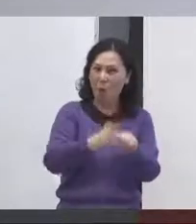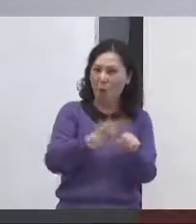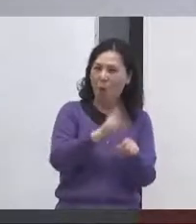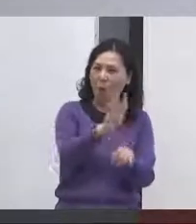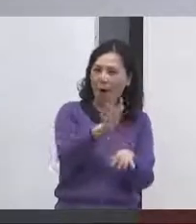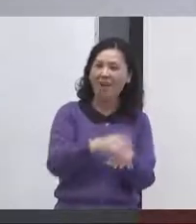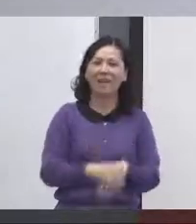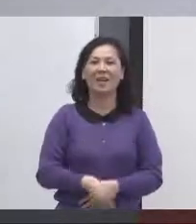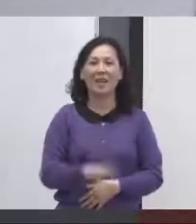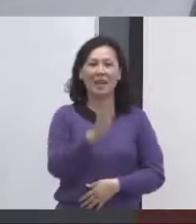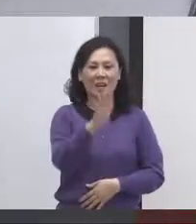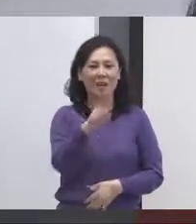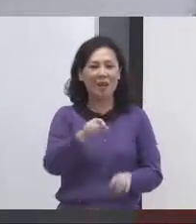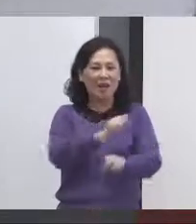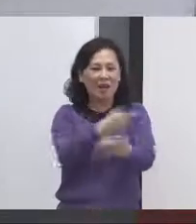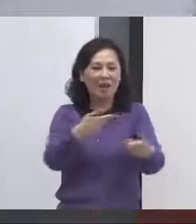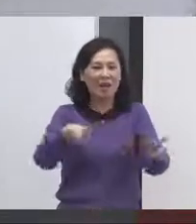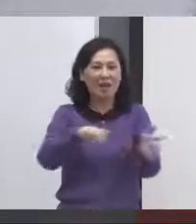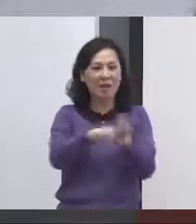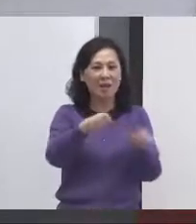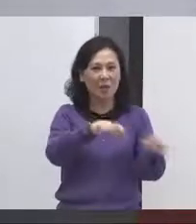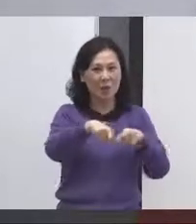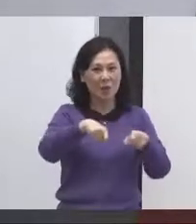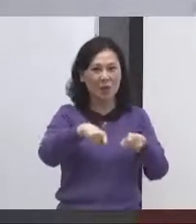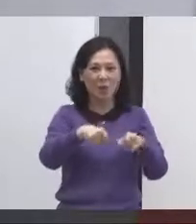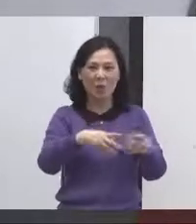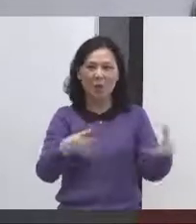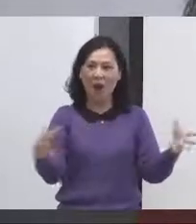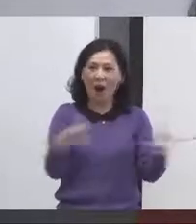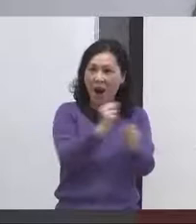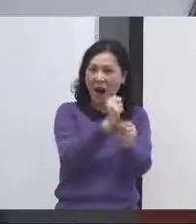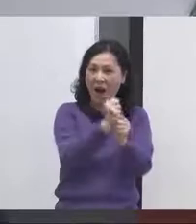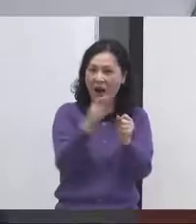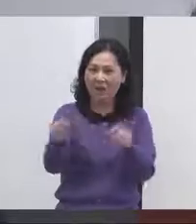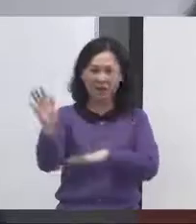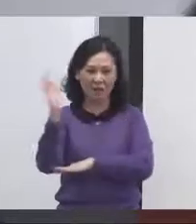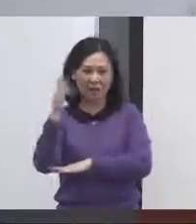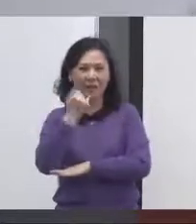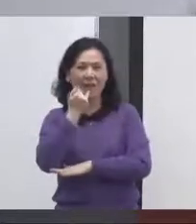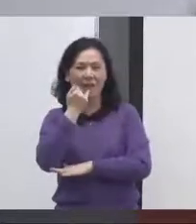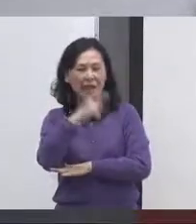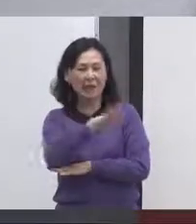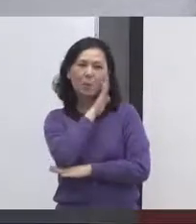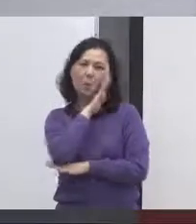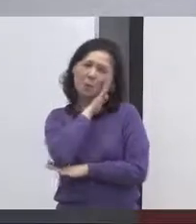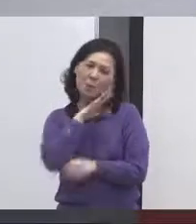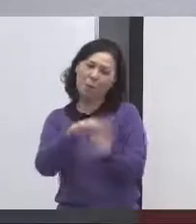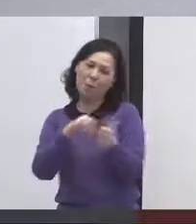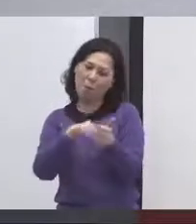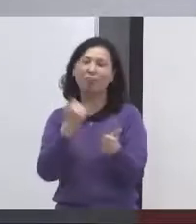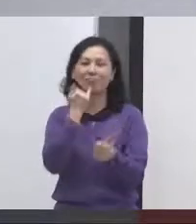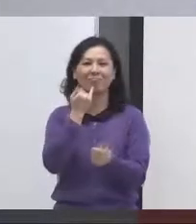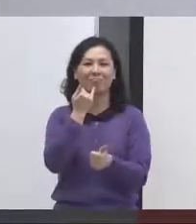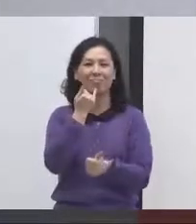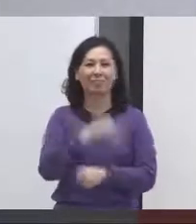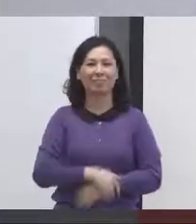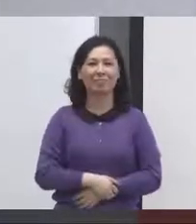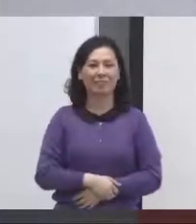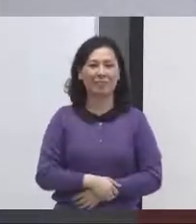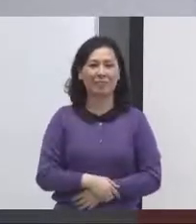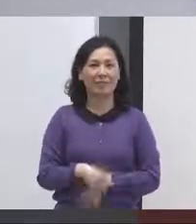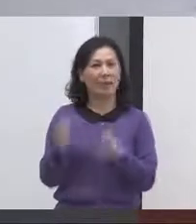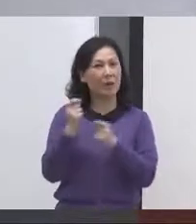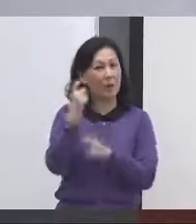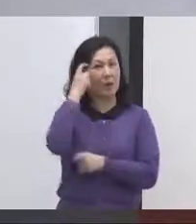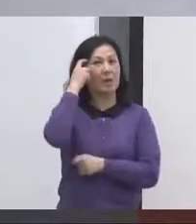式，有这样子多专案合作的方式，那可能政府可以在某些情境下参考。好，那我最近感觉到了一个，就是说